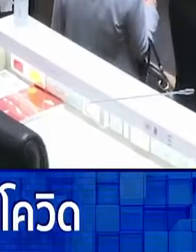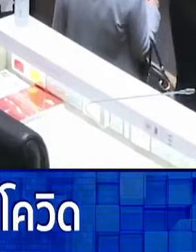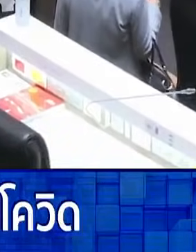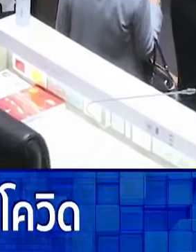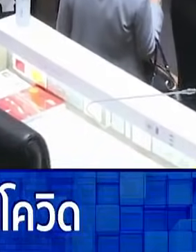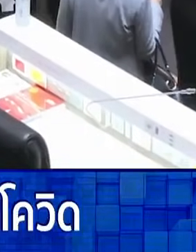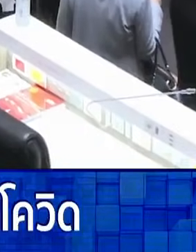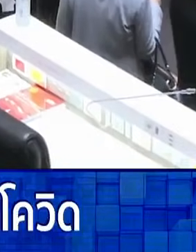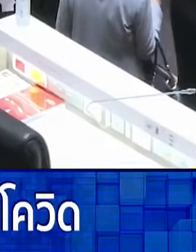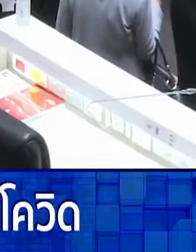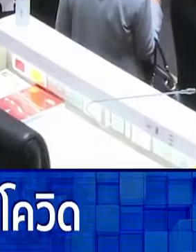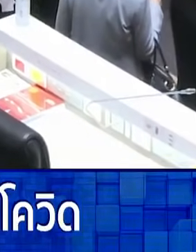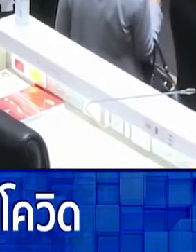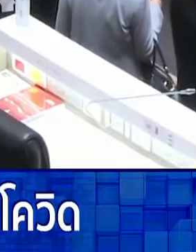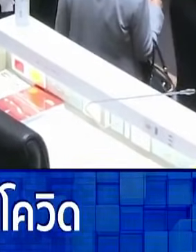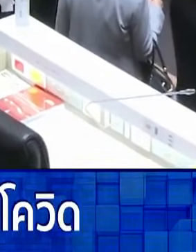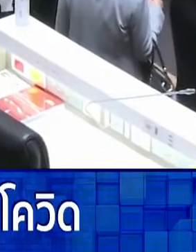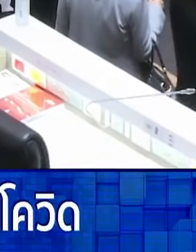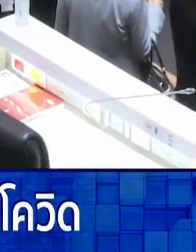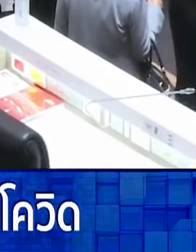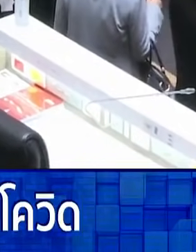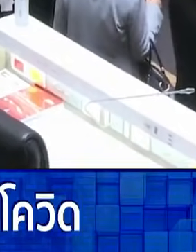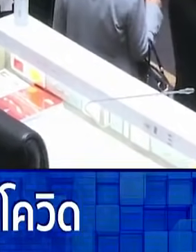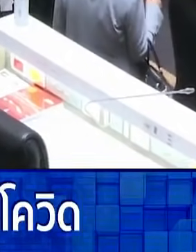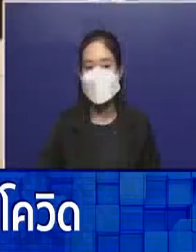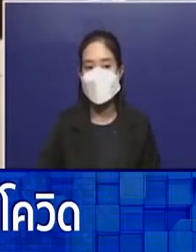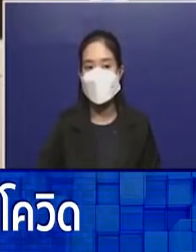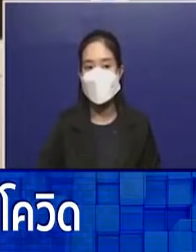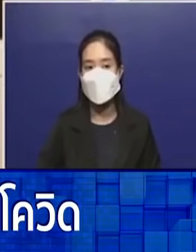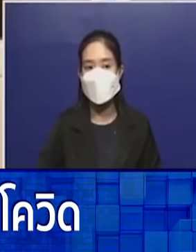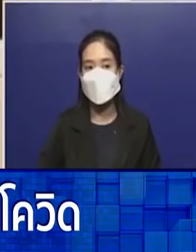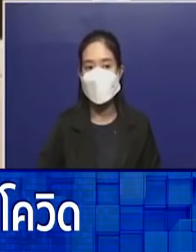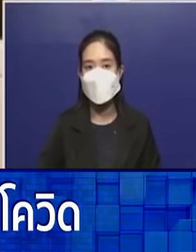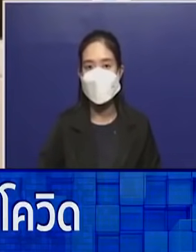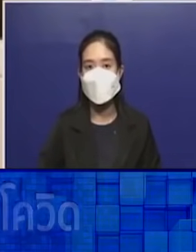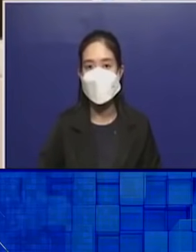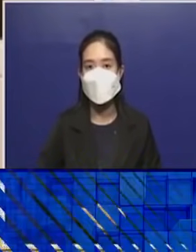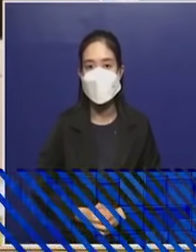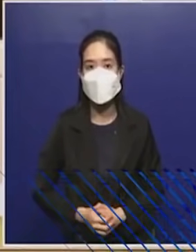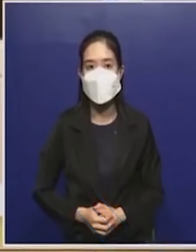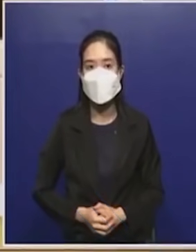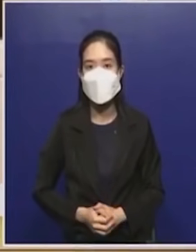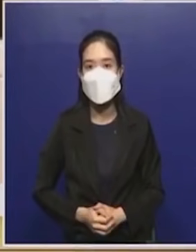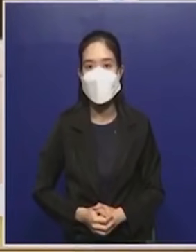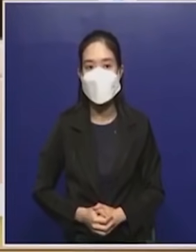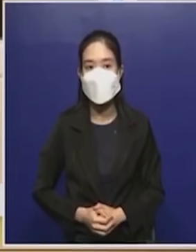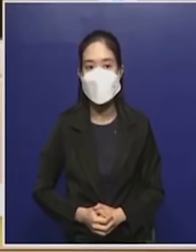ให้ส.ส.ที่ไม่ถนัดใส่หน้ากากอภิปรายมาใช้ร่ายยาวได ้ในครั้งนี้จึงได้เตรียม